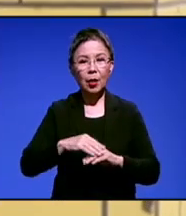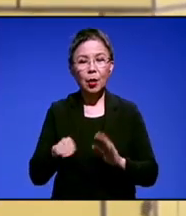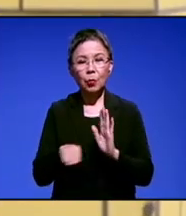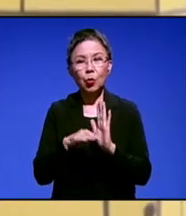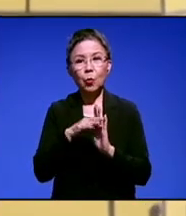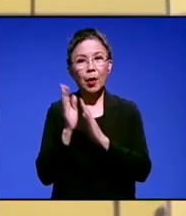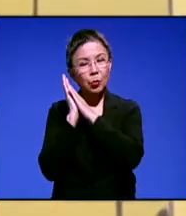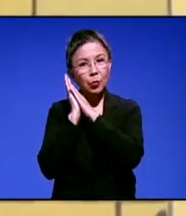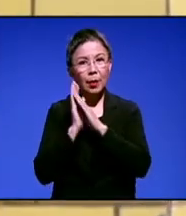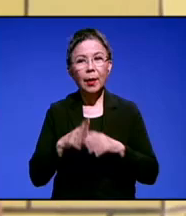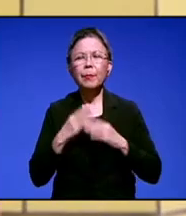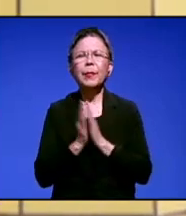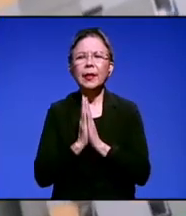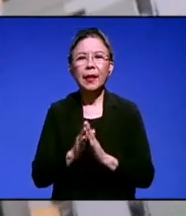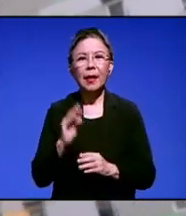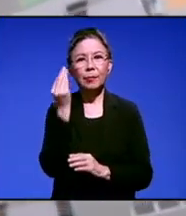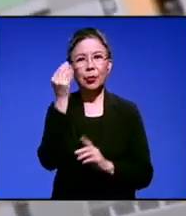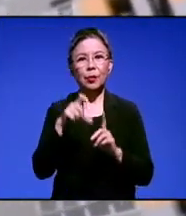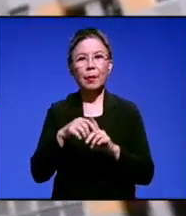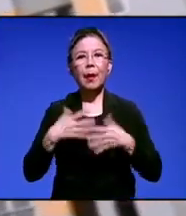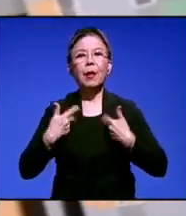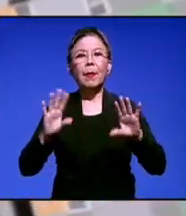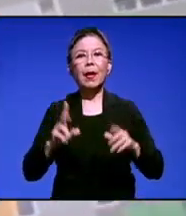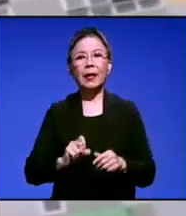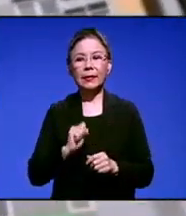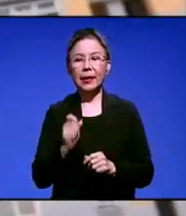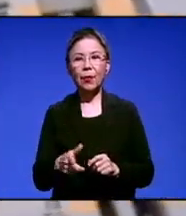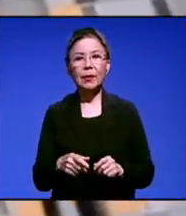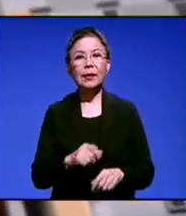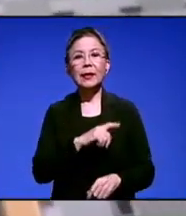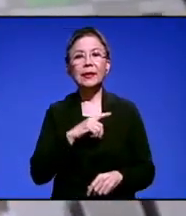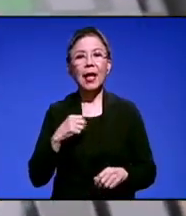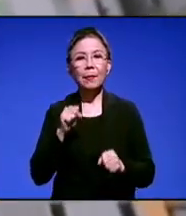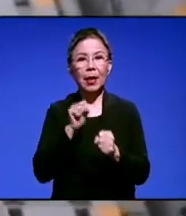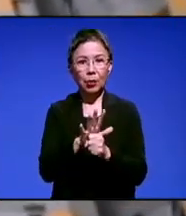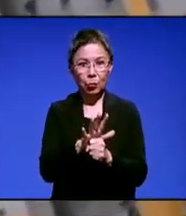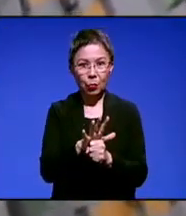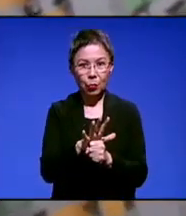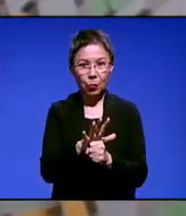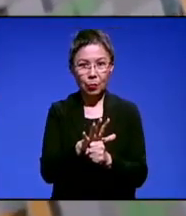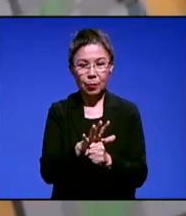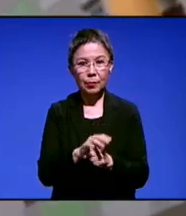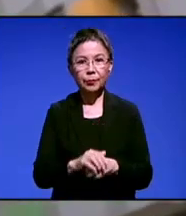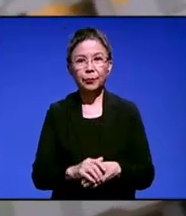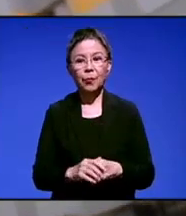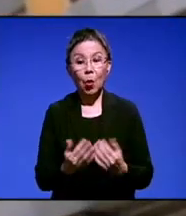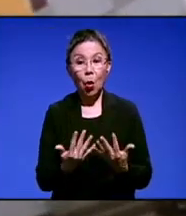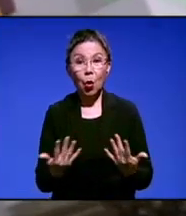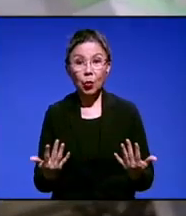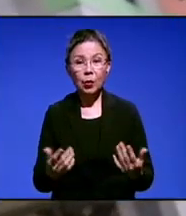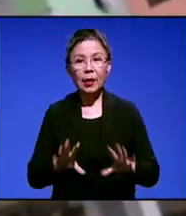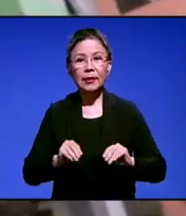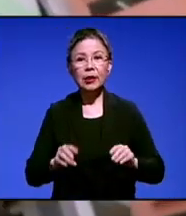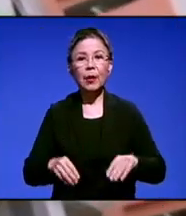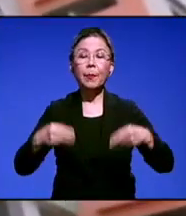rumah susun meminta Pemprov DKI Jakarta membebaskan biaya sewa selama pandemi belum teratasi. Mayoritas penghuni bekerja